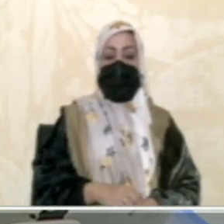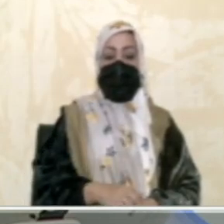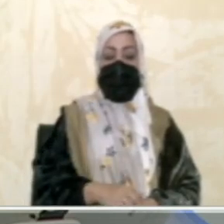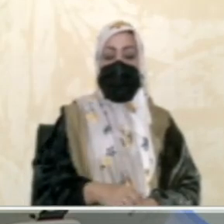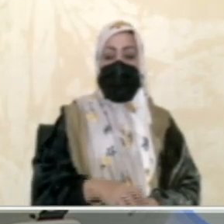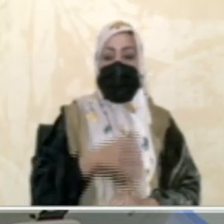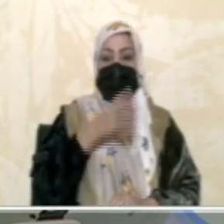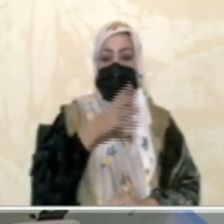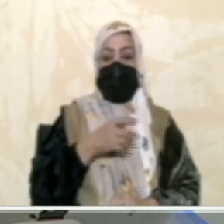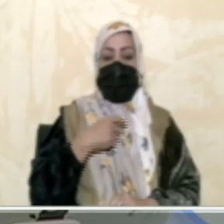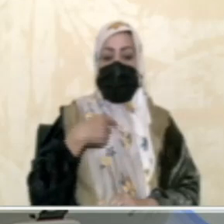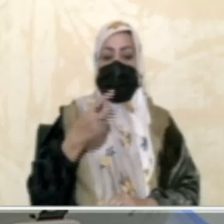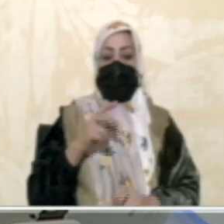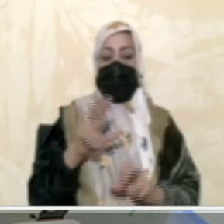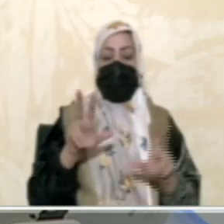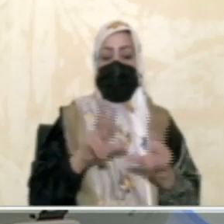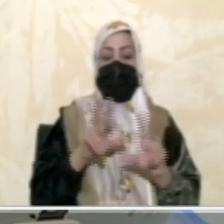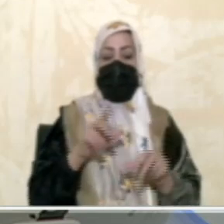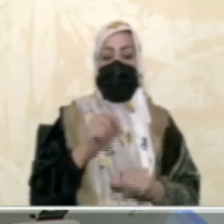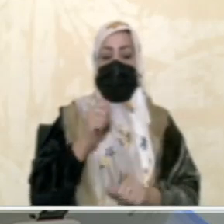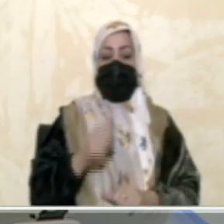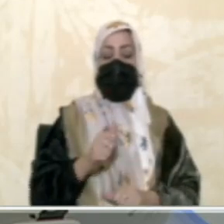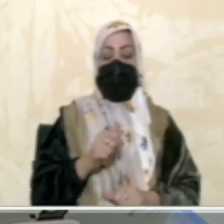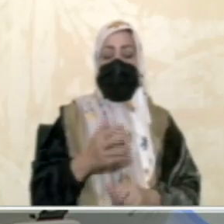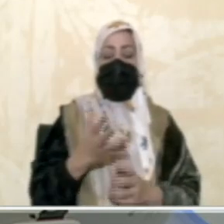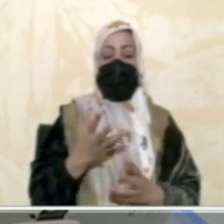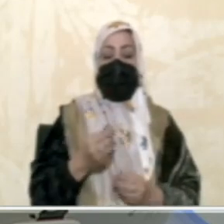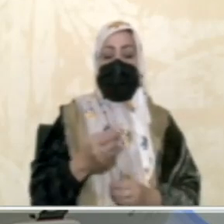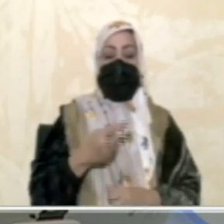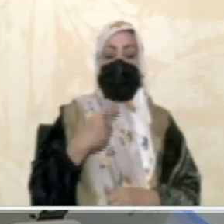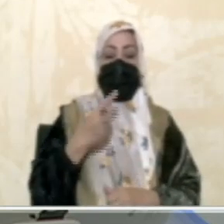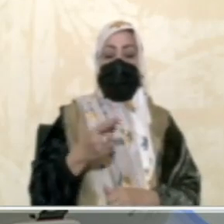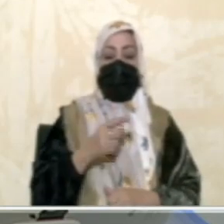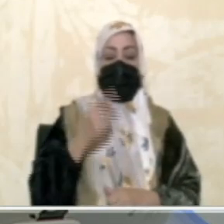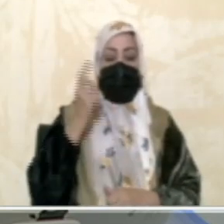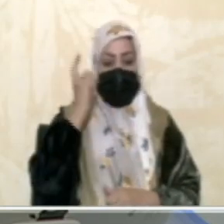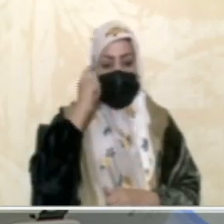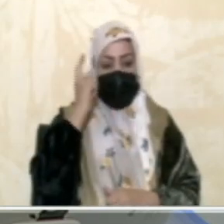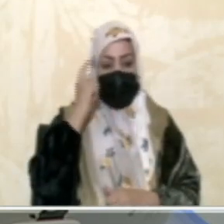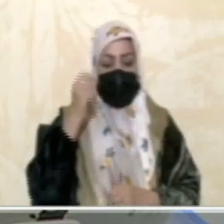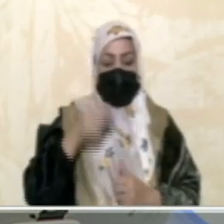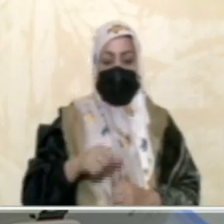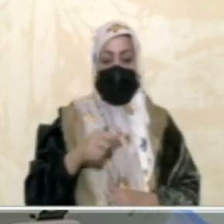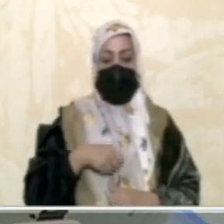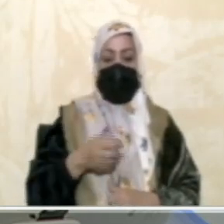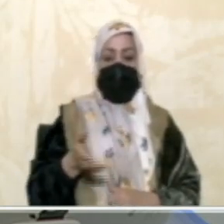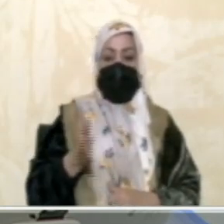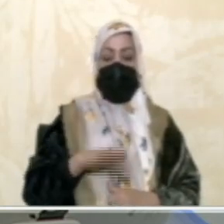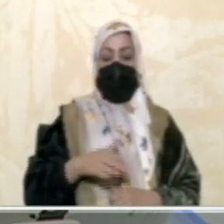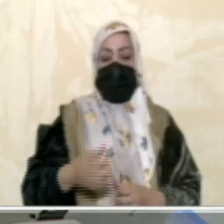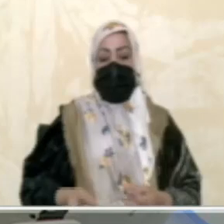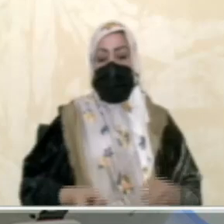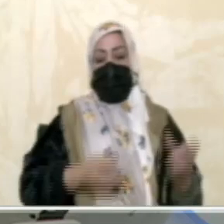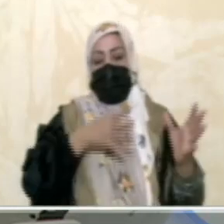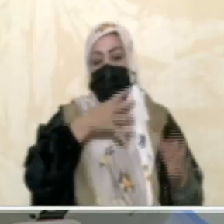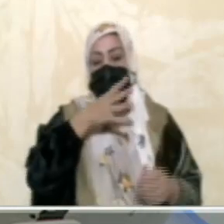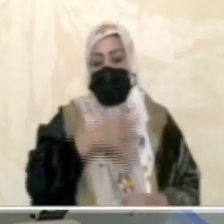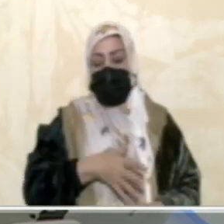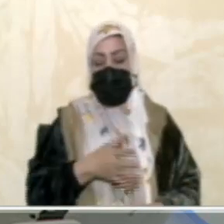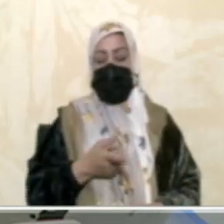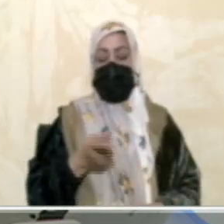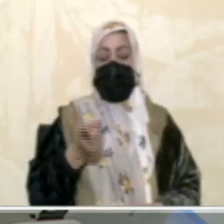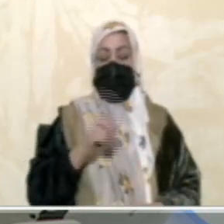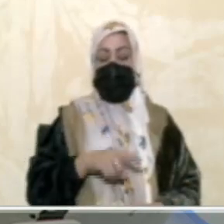اكثر قناه يعني تذكر بوفاتي مشايخ البلاد وتذكر اثارهم وفضائلهم